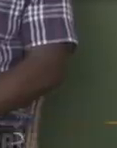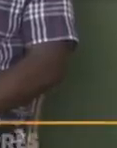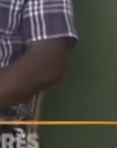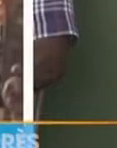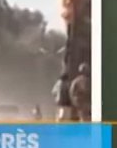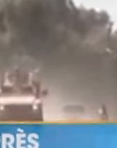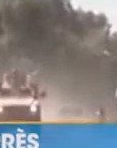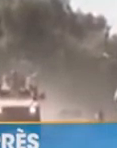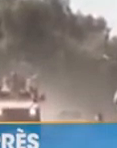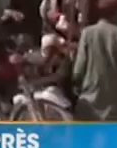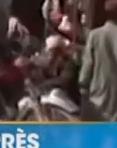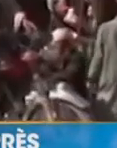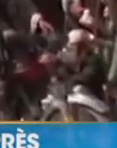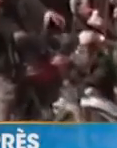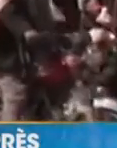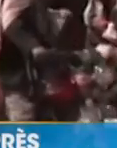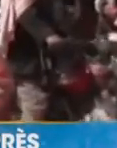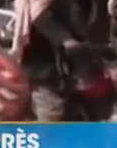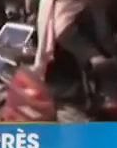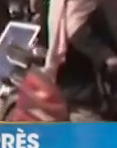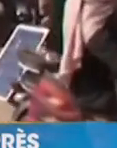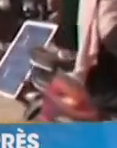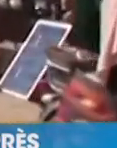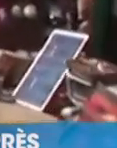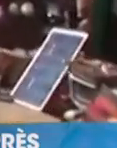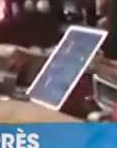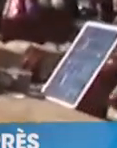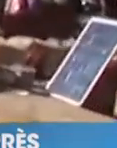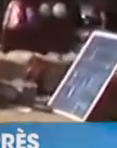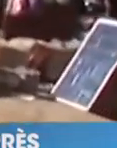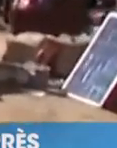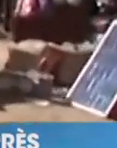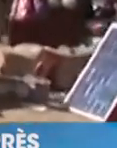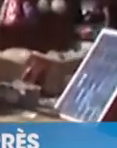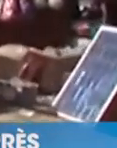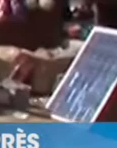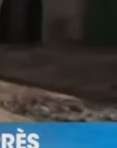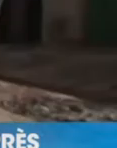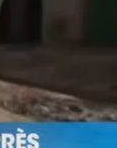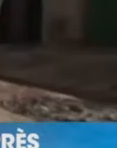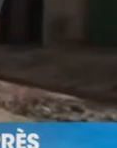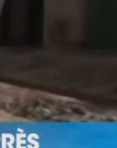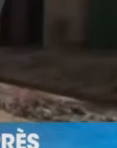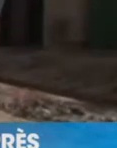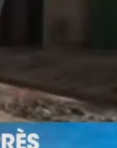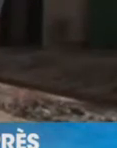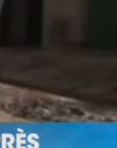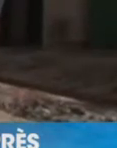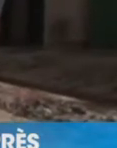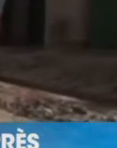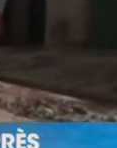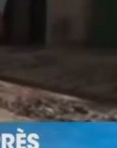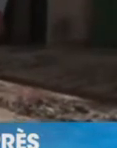Et à l'international, le retrait des troupes américaines de l'Afghanistan après 20 ans de guerre, repli sonné par le président américain Joe